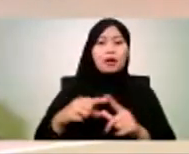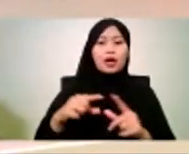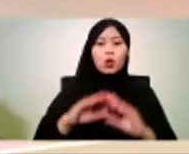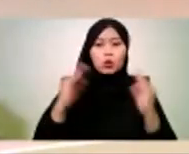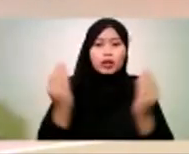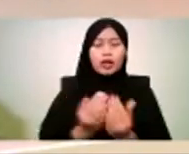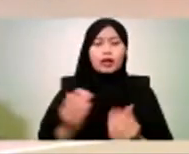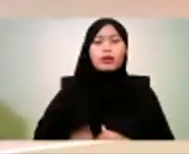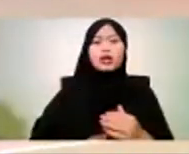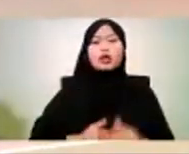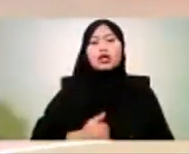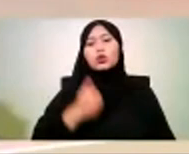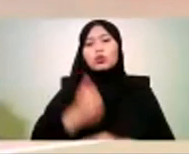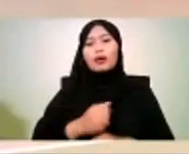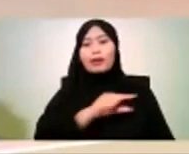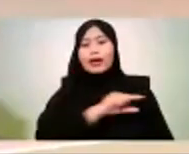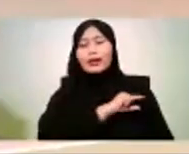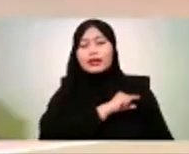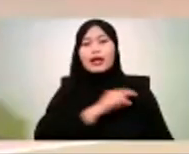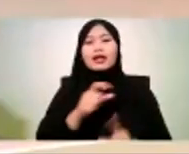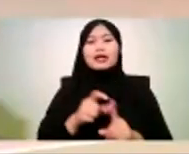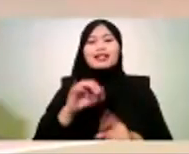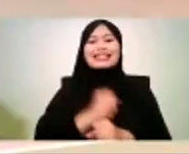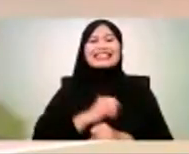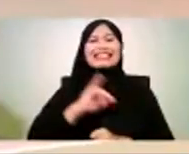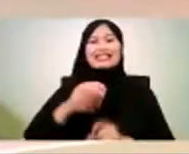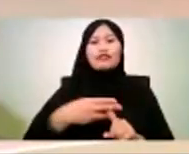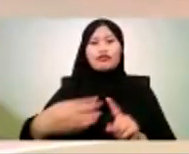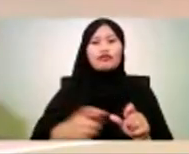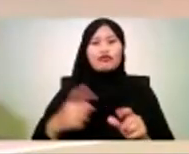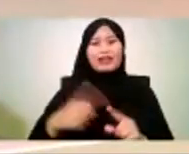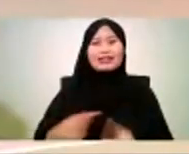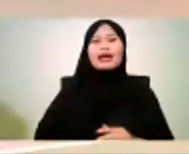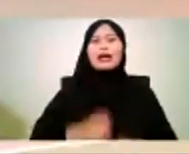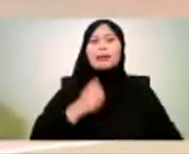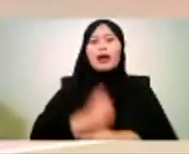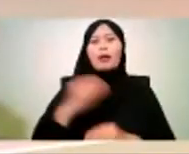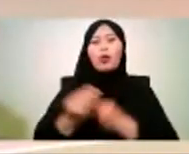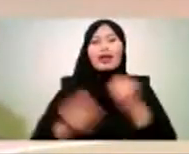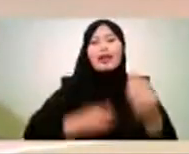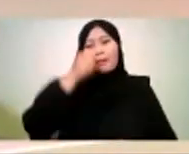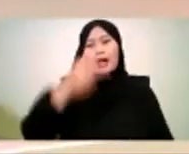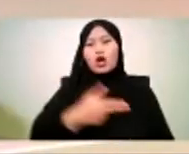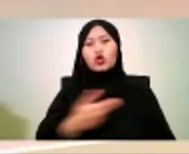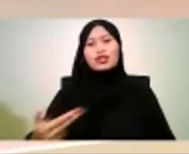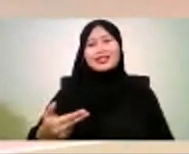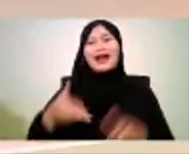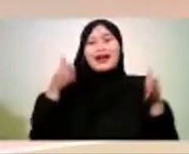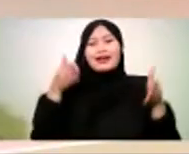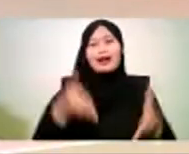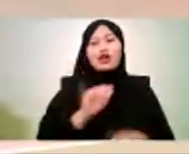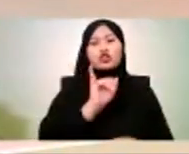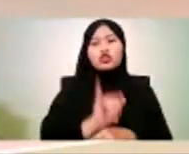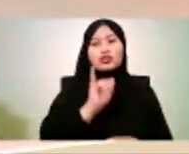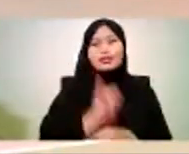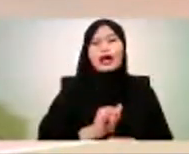digiface Tapi bapak ricis arcia dan juga kepala perwakilan Bank Indonesia Daerah Istimewa Yogyakarta